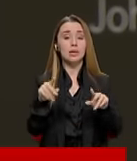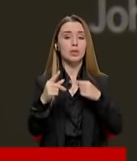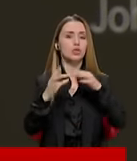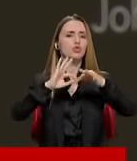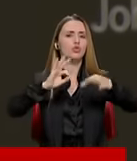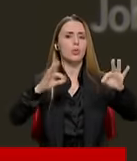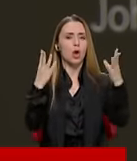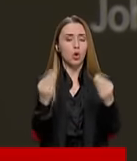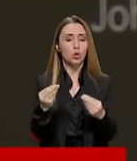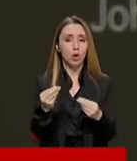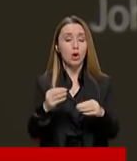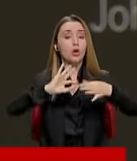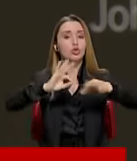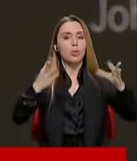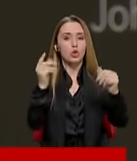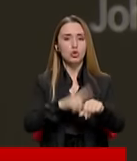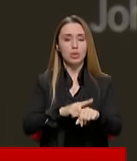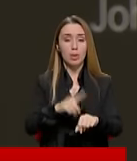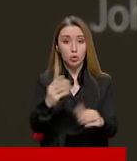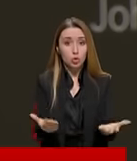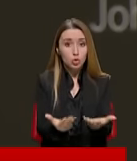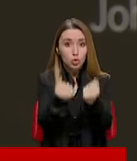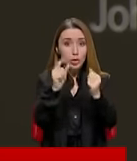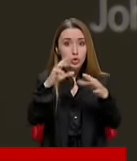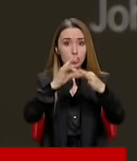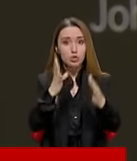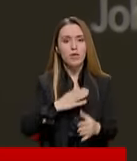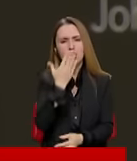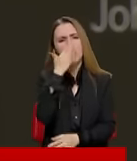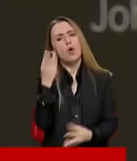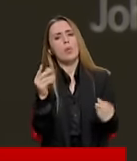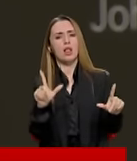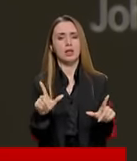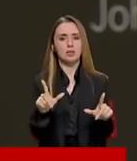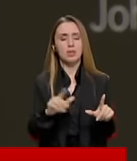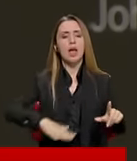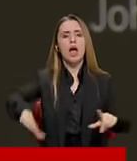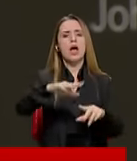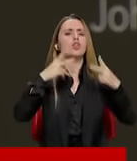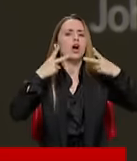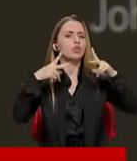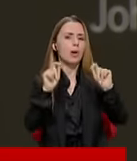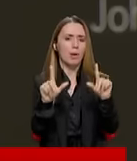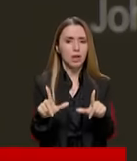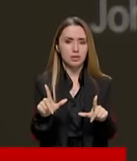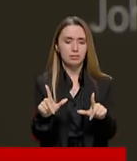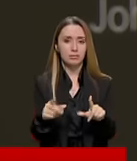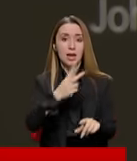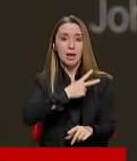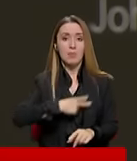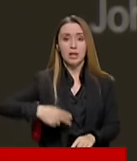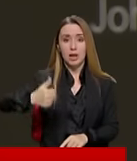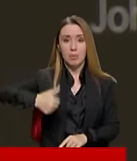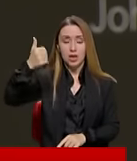ediliyor edilince bunun bundan kurtulmanın bir yolu var şeffaf olmak her şeyi açıklamak yani belediye